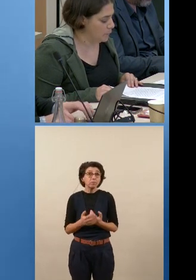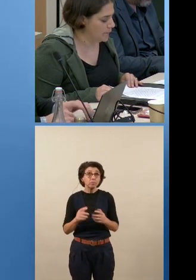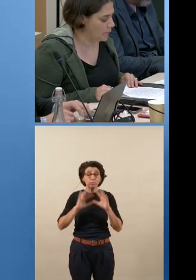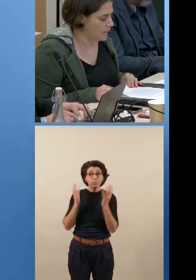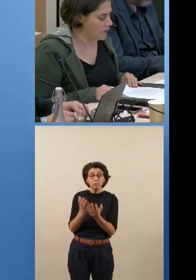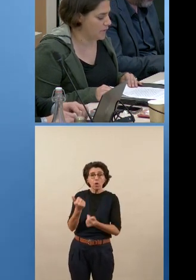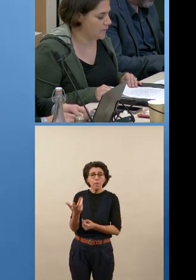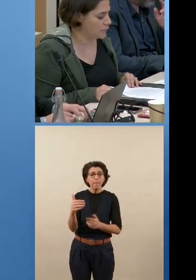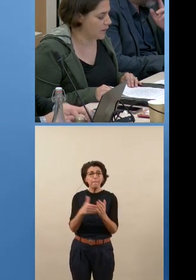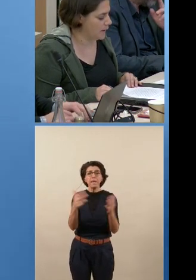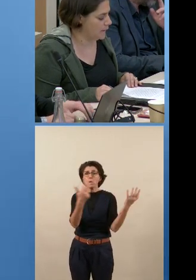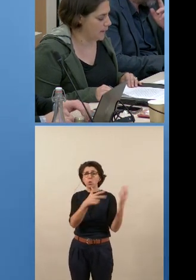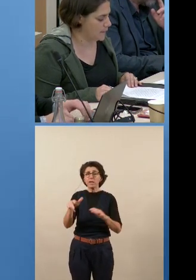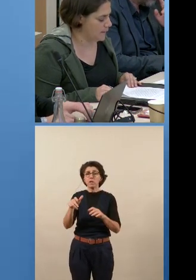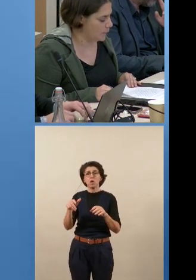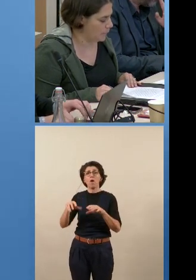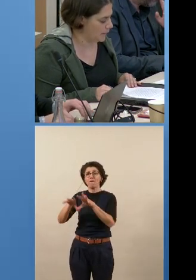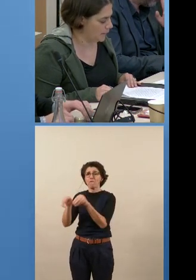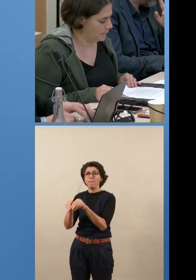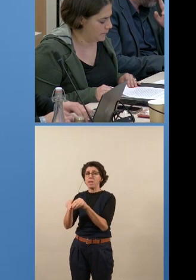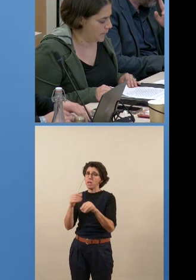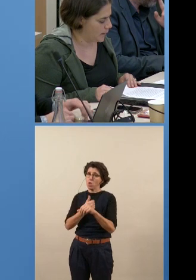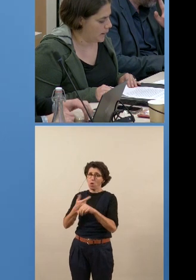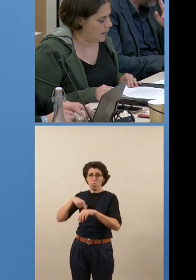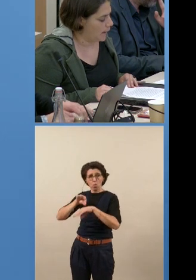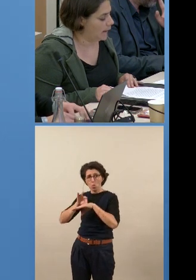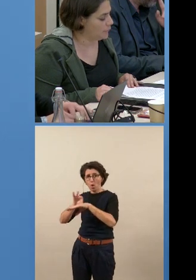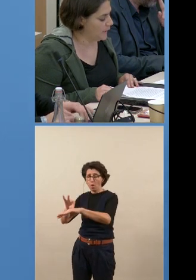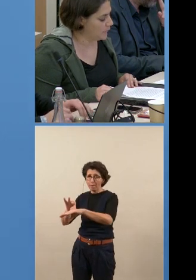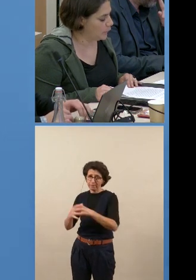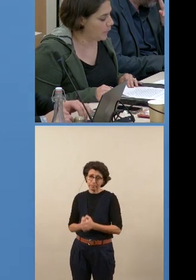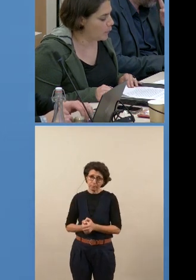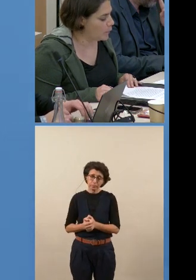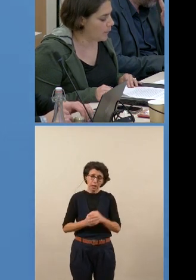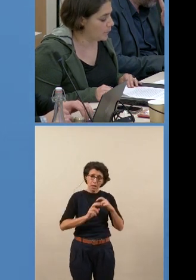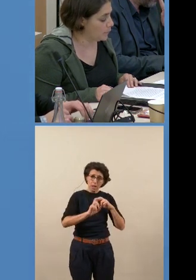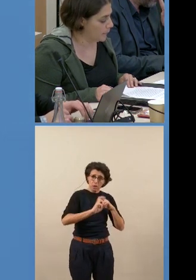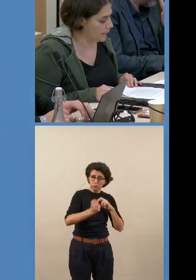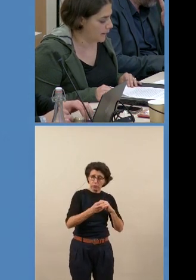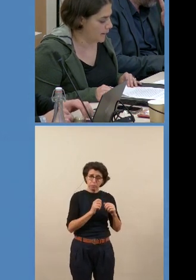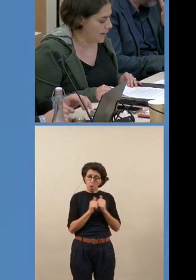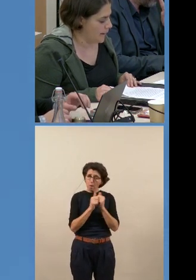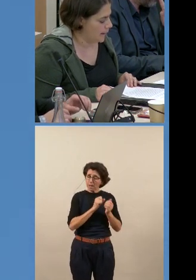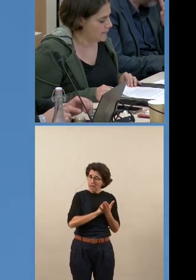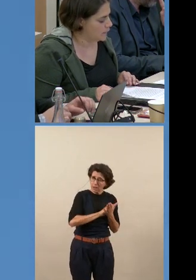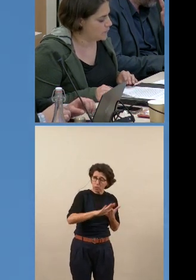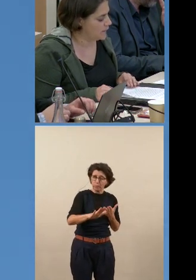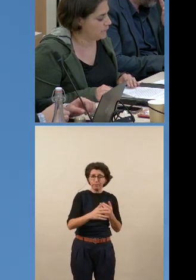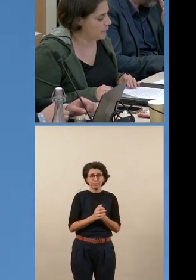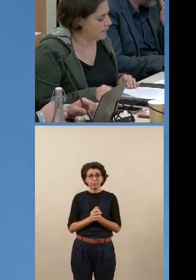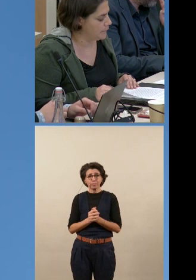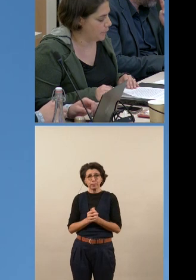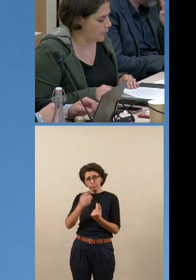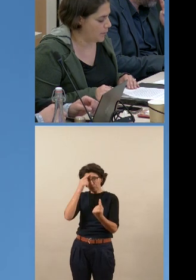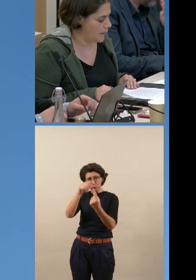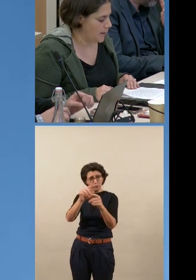1800 ménages qui sont chaque année ainsi accompagnés la gratuité des transports en commun pour les plus précaire reste un objectif